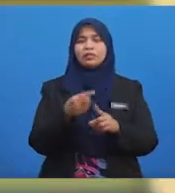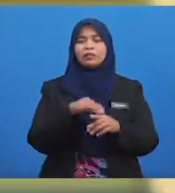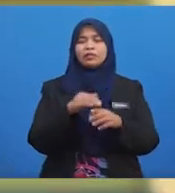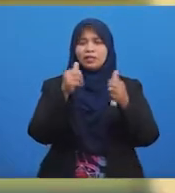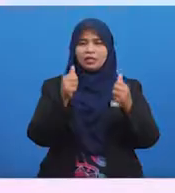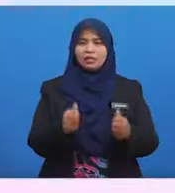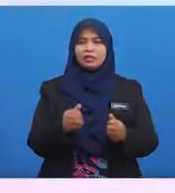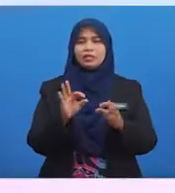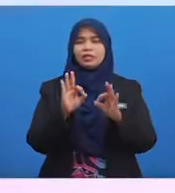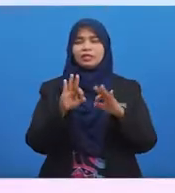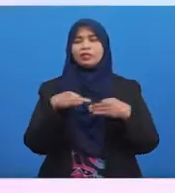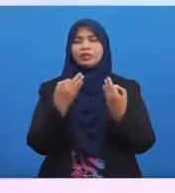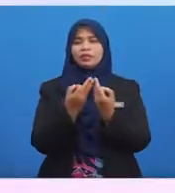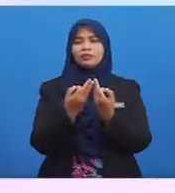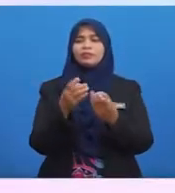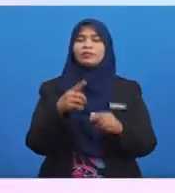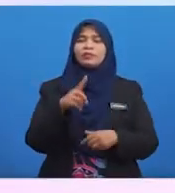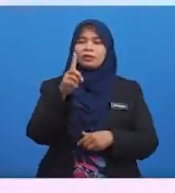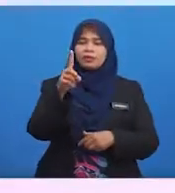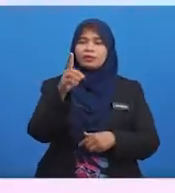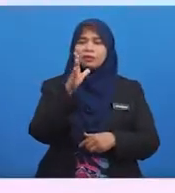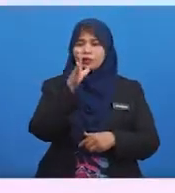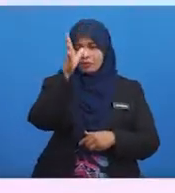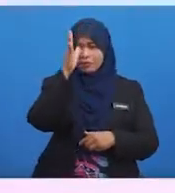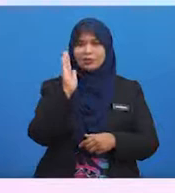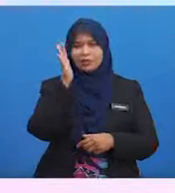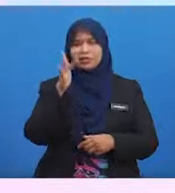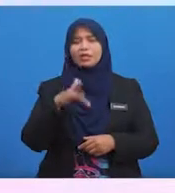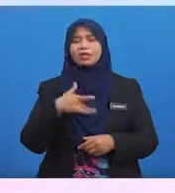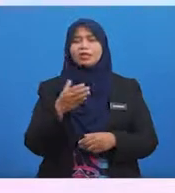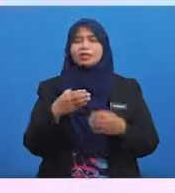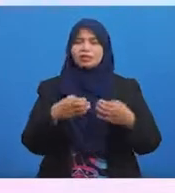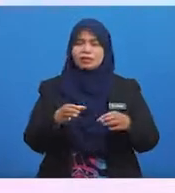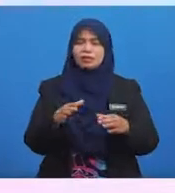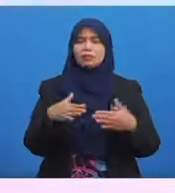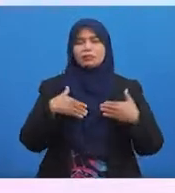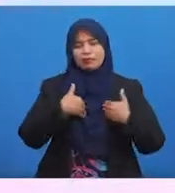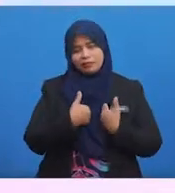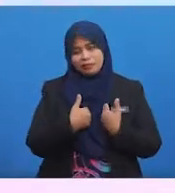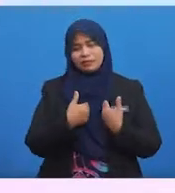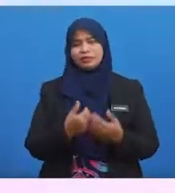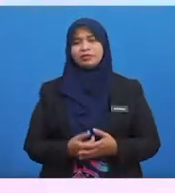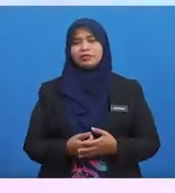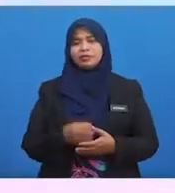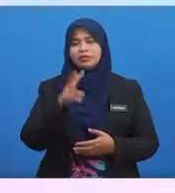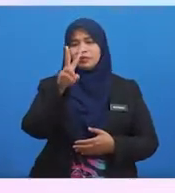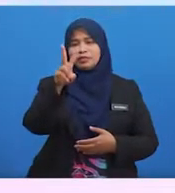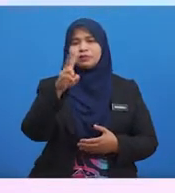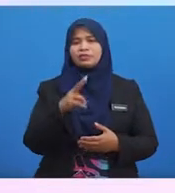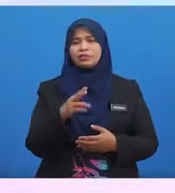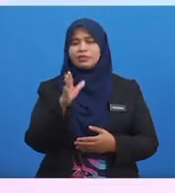pertama ibu bapel akan berhasil cepat ngetik kedua